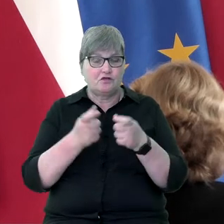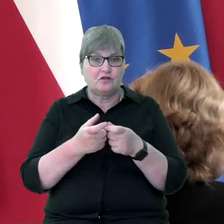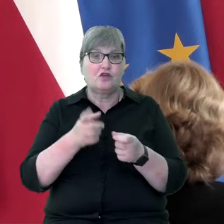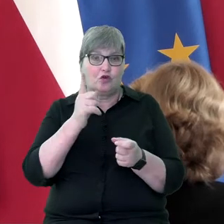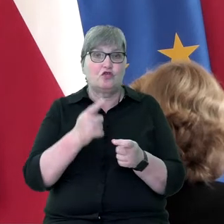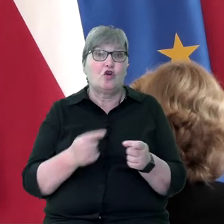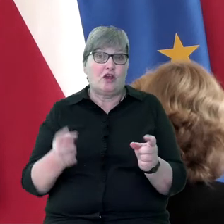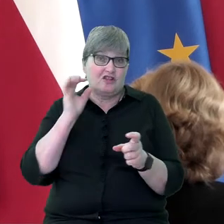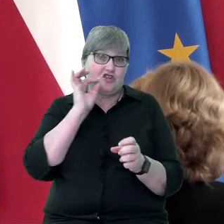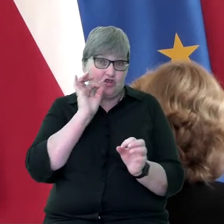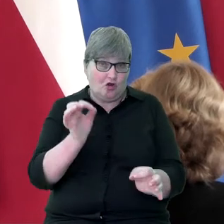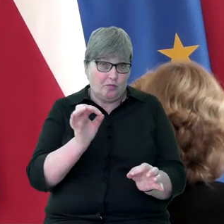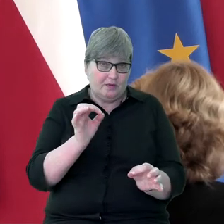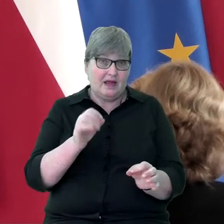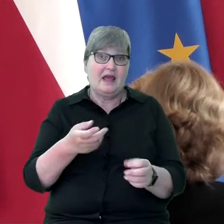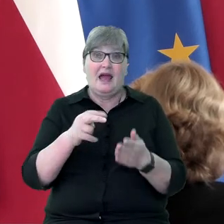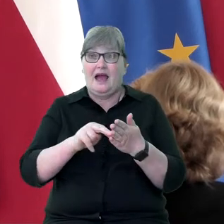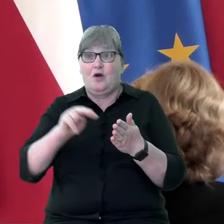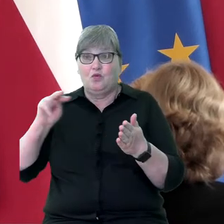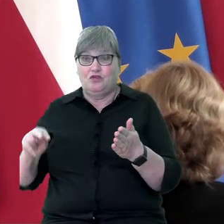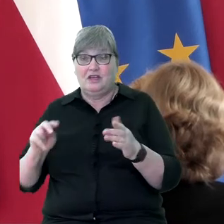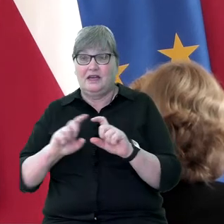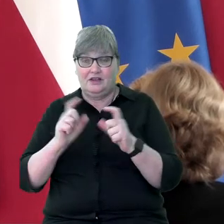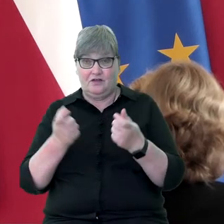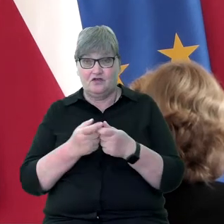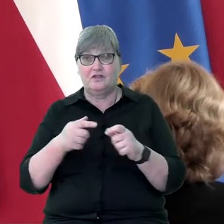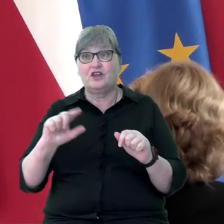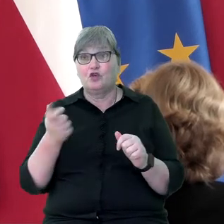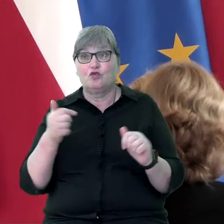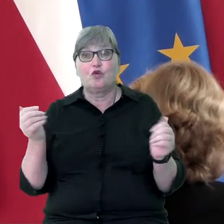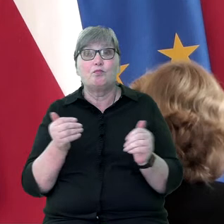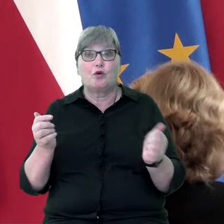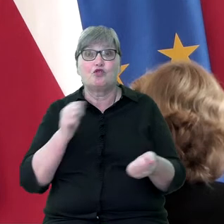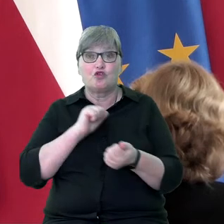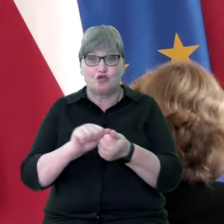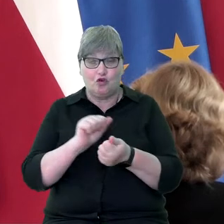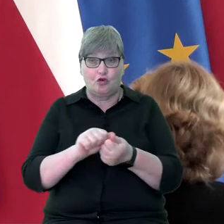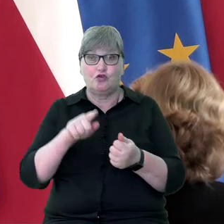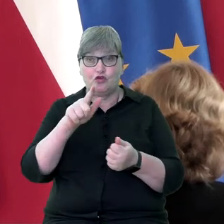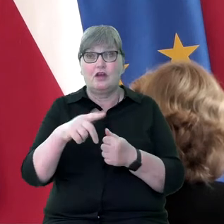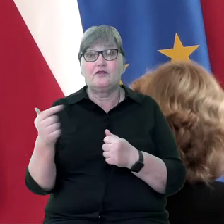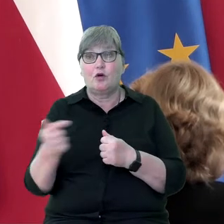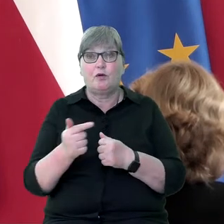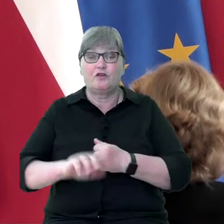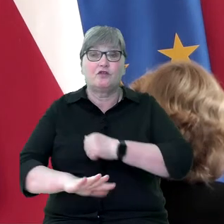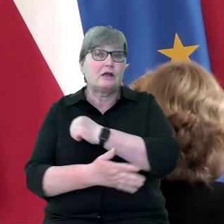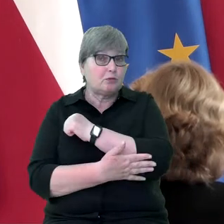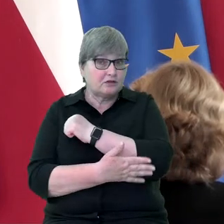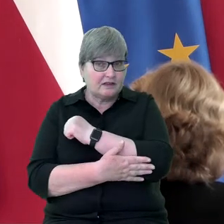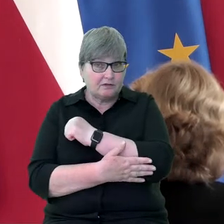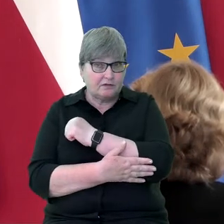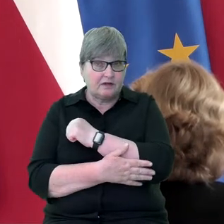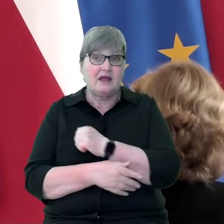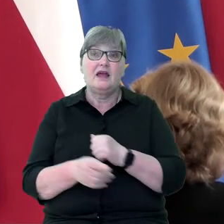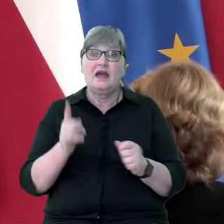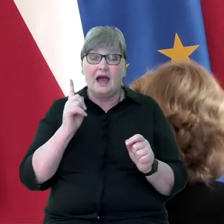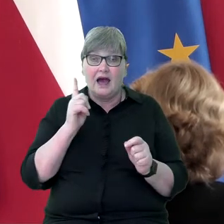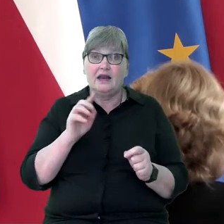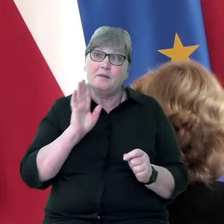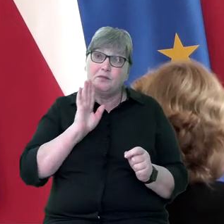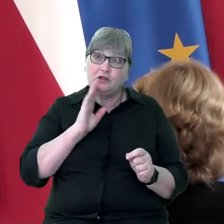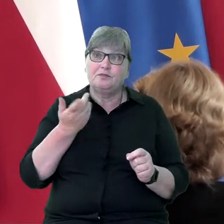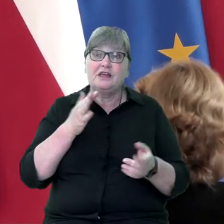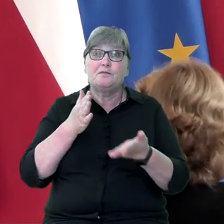mogło szkodzić. Był to obowiązek podstawowy, ale również pomocniczy w stosunku do